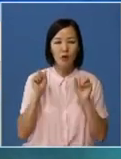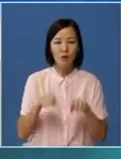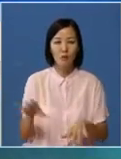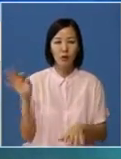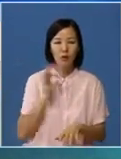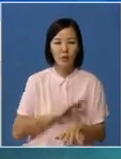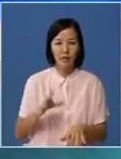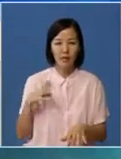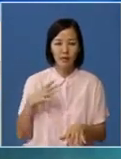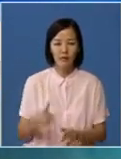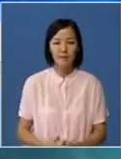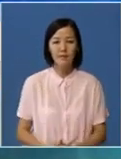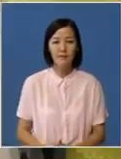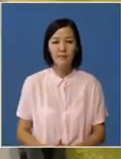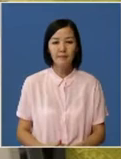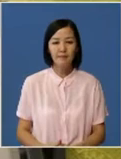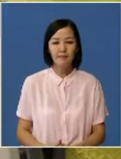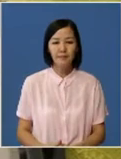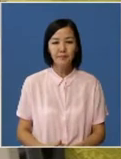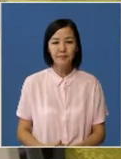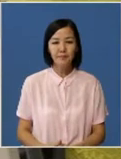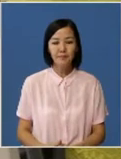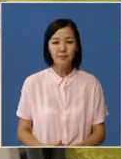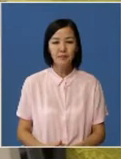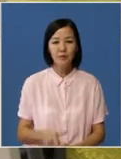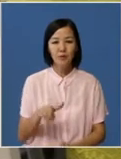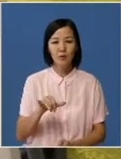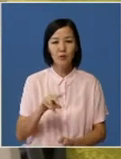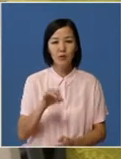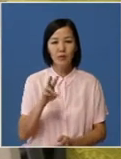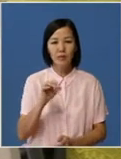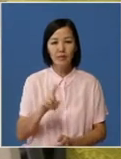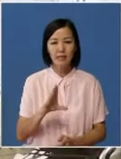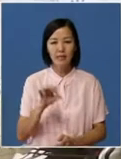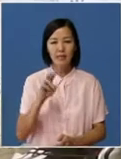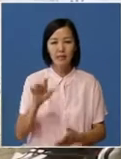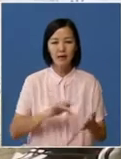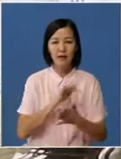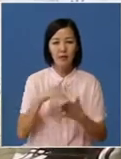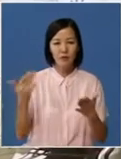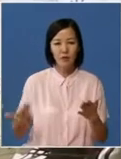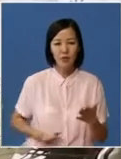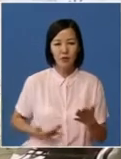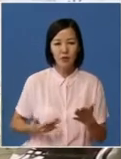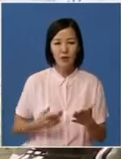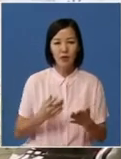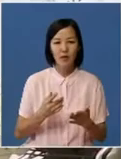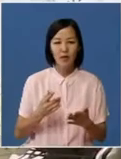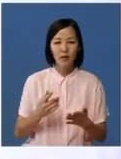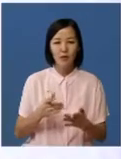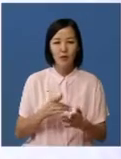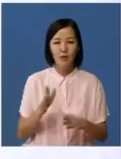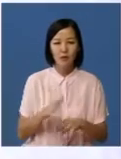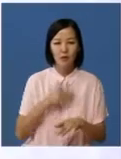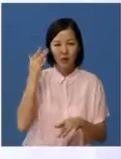пайдаланды. Тілші толықтырады. Гүлназ Берікқызы Есік қаласының тұрғыны, көп жыл бойы бір іс бастасам деп